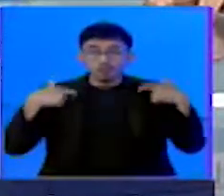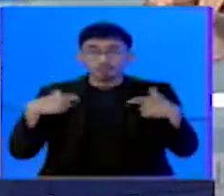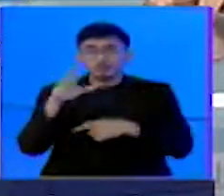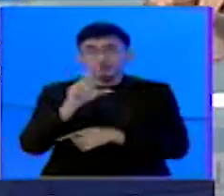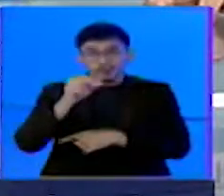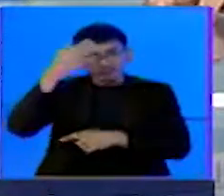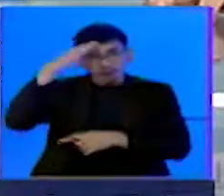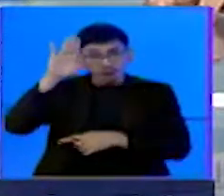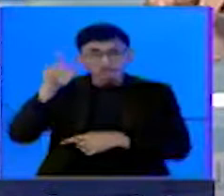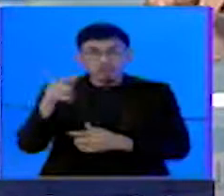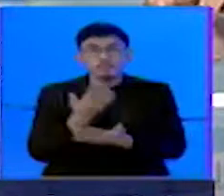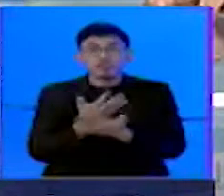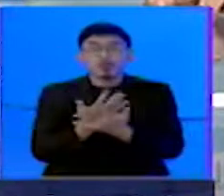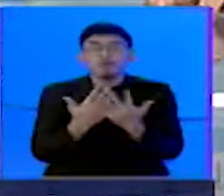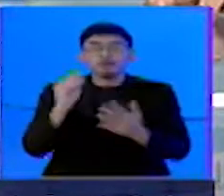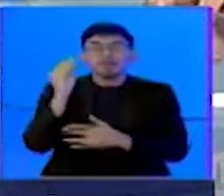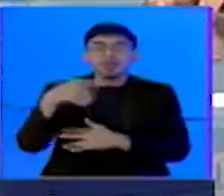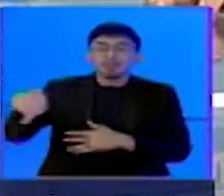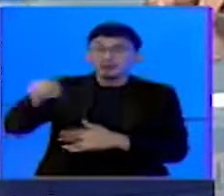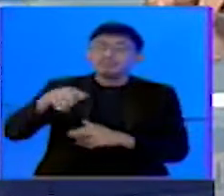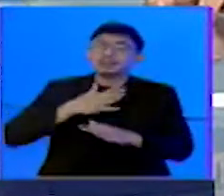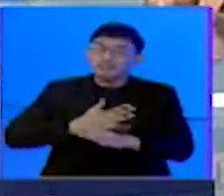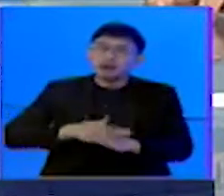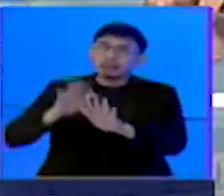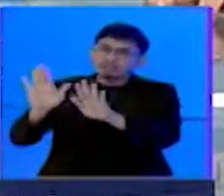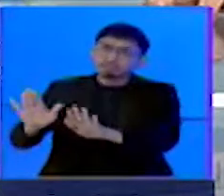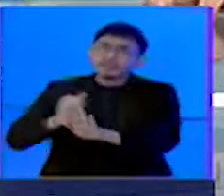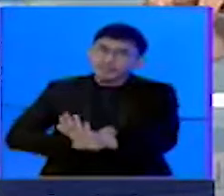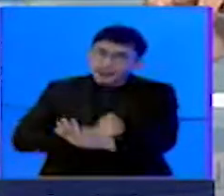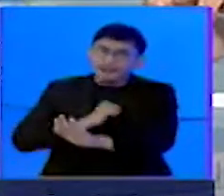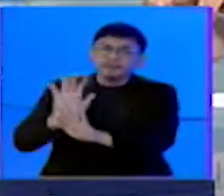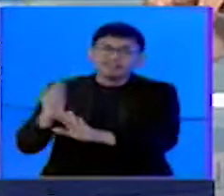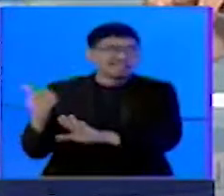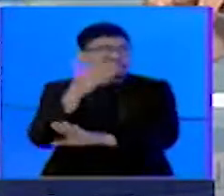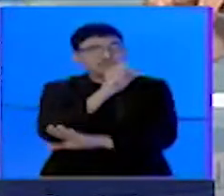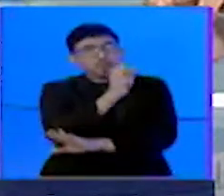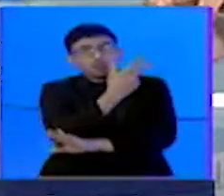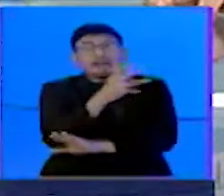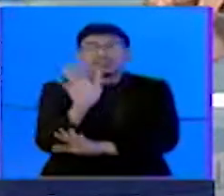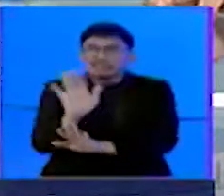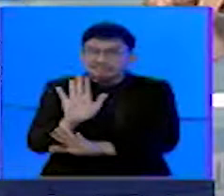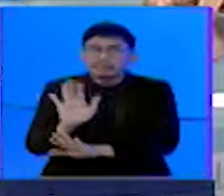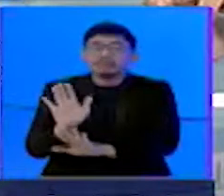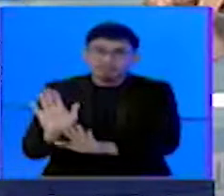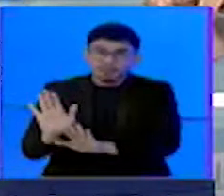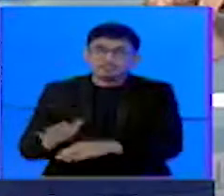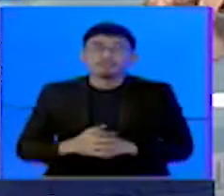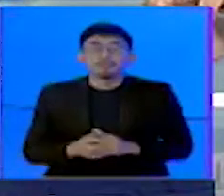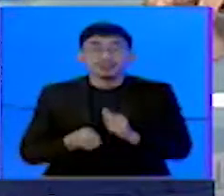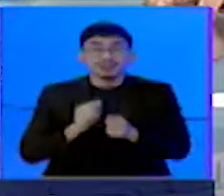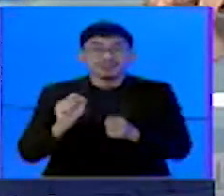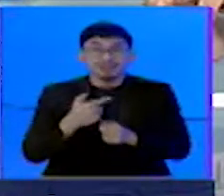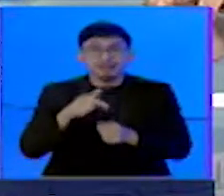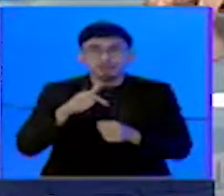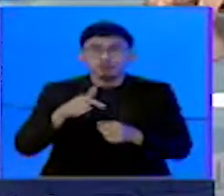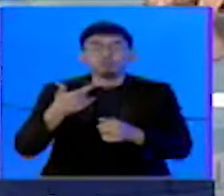Barat Ridwan Kamil meminta warga Jakarta untuk bersabar, menahan diri, tak berkunjung ke Puncak untuk sementara waktu. Tes COVID-19 acak